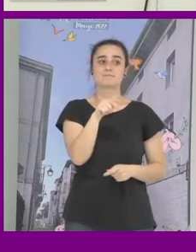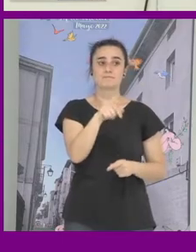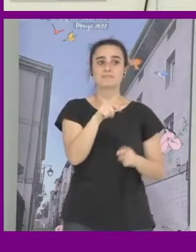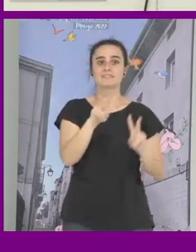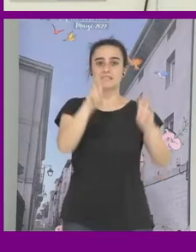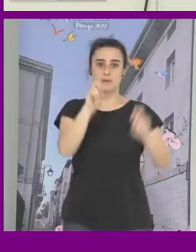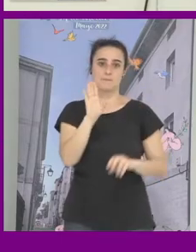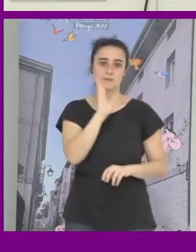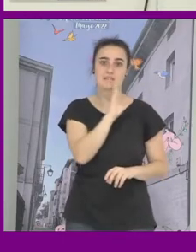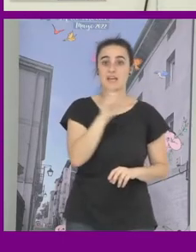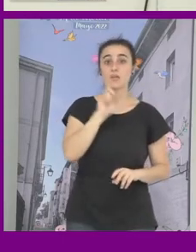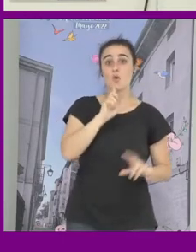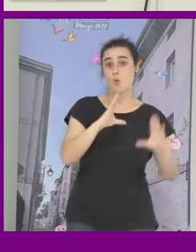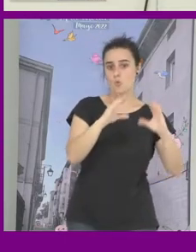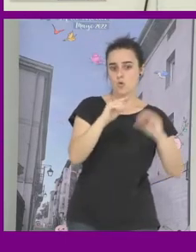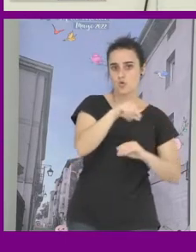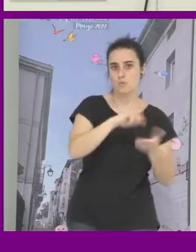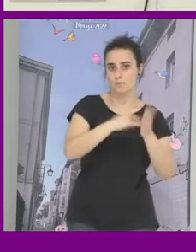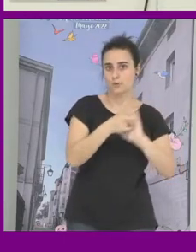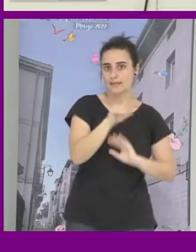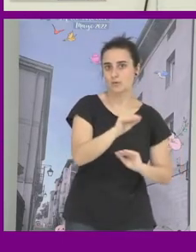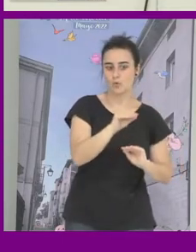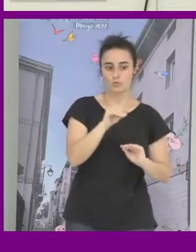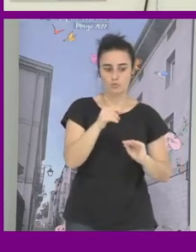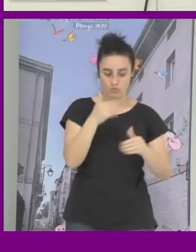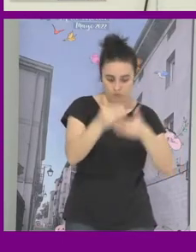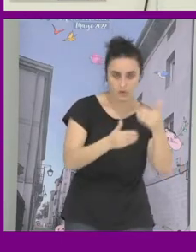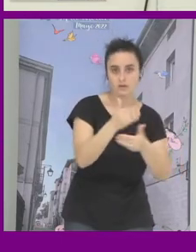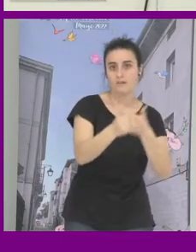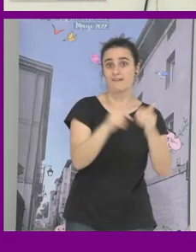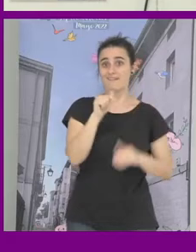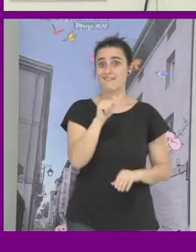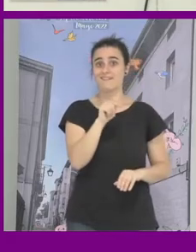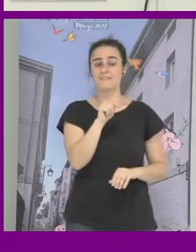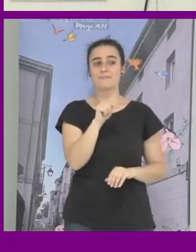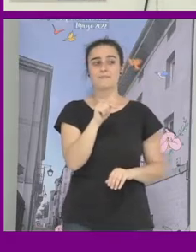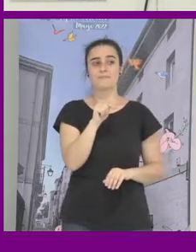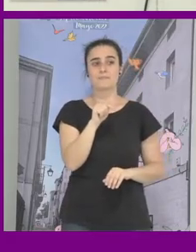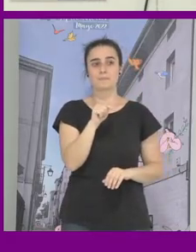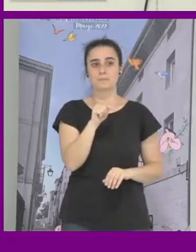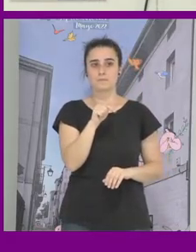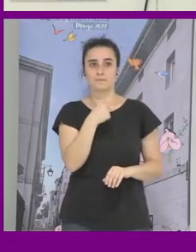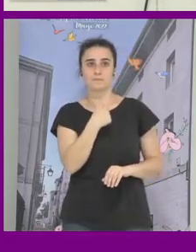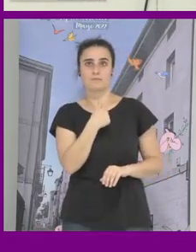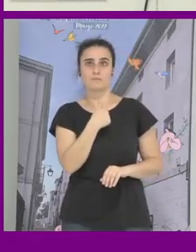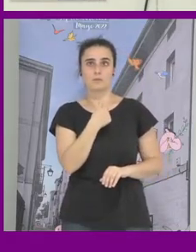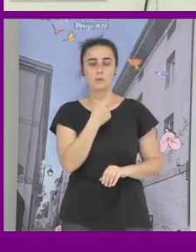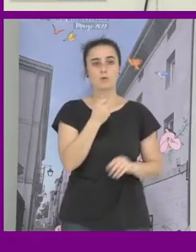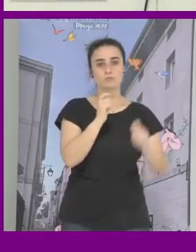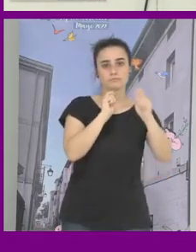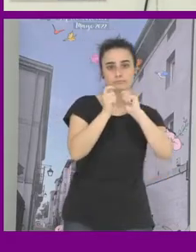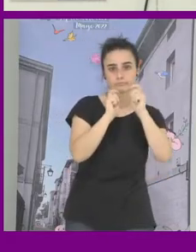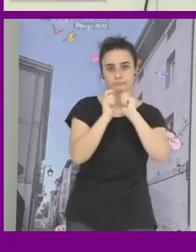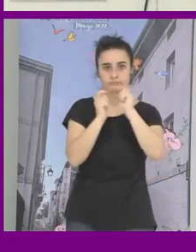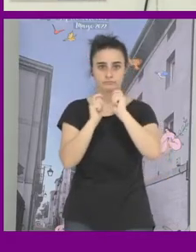amatasun boioen proiektuan, histeriak martxan jarri duen proiektu honetan egin ditudan elkarrizketa